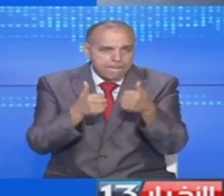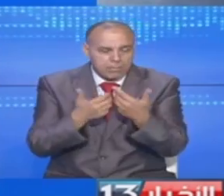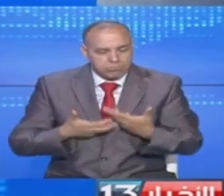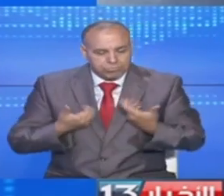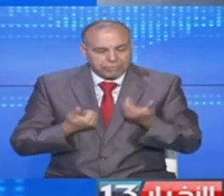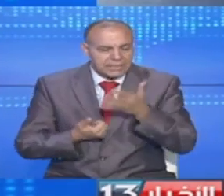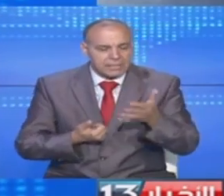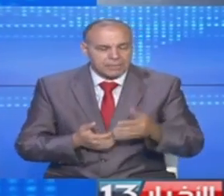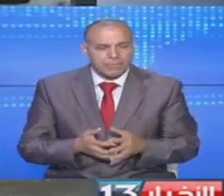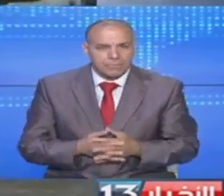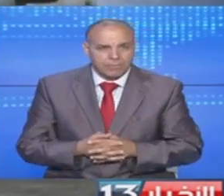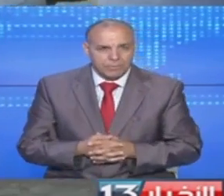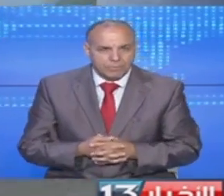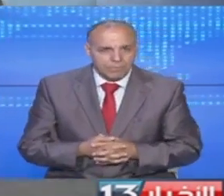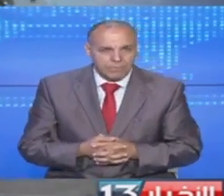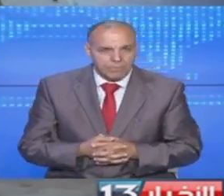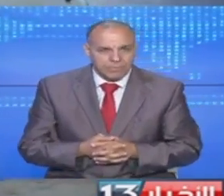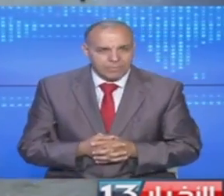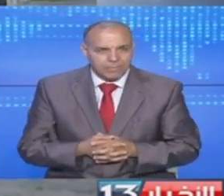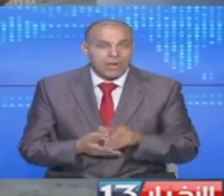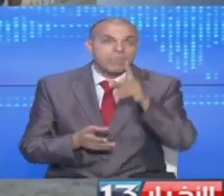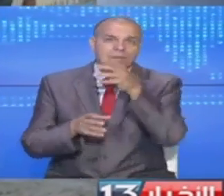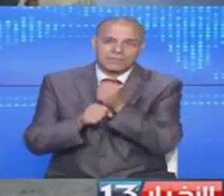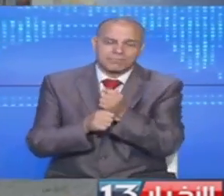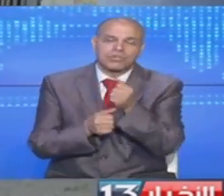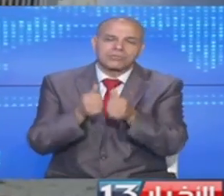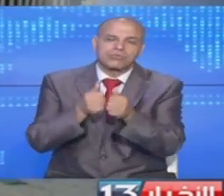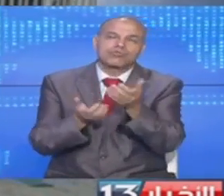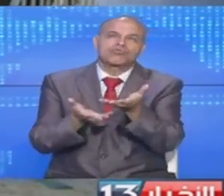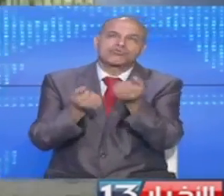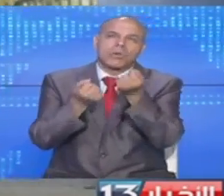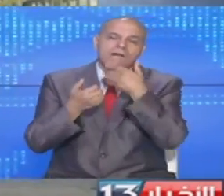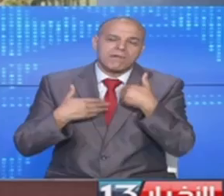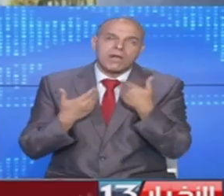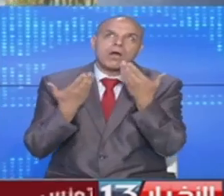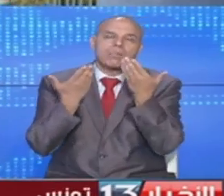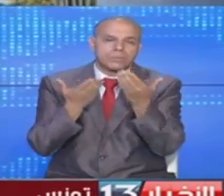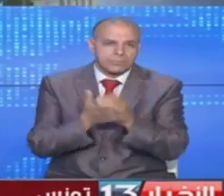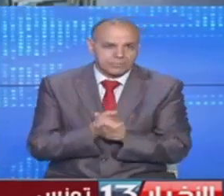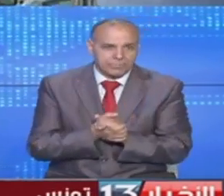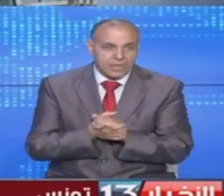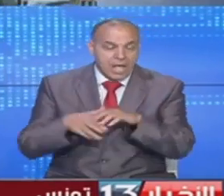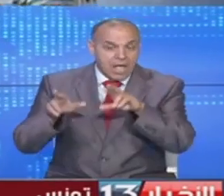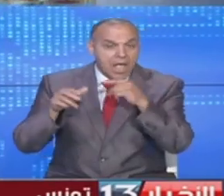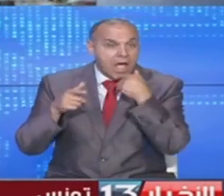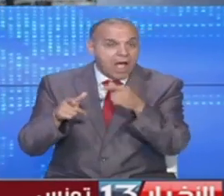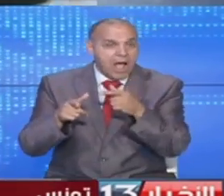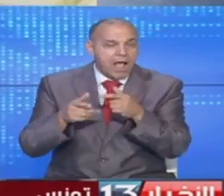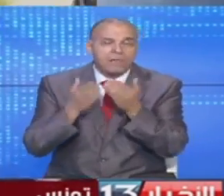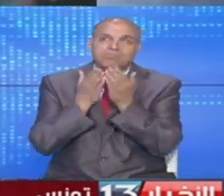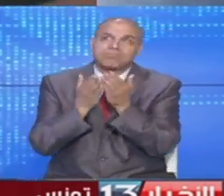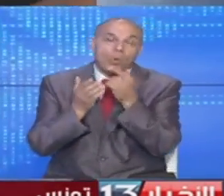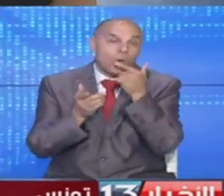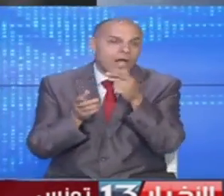ومعنويات التلاميذ. كوراج، إن شاء الله ربي ينجحكم وإن شاء الله تكمل فرحتكم يا ربي. على وقع هذه